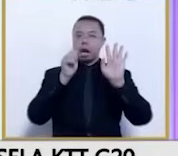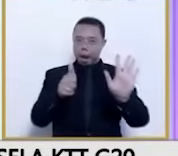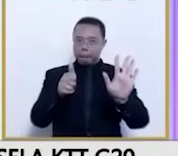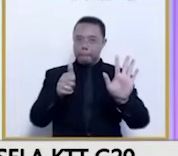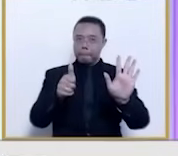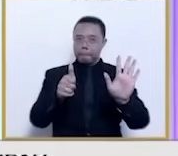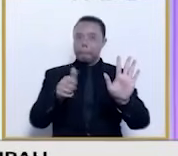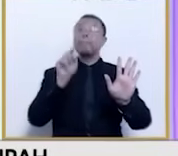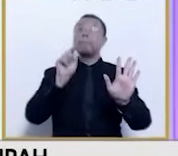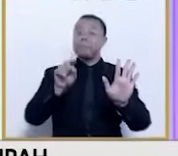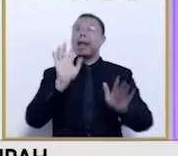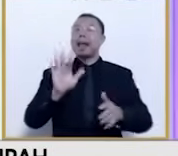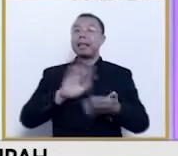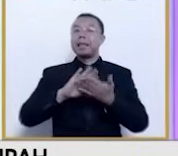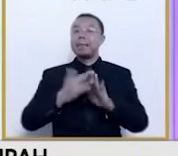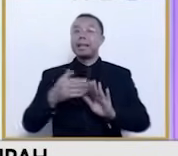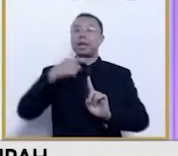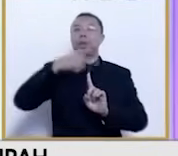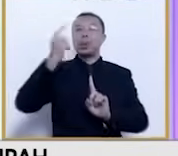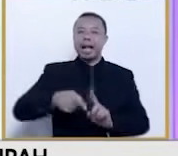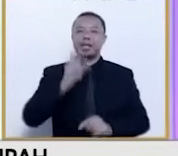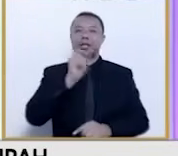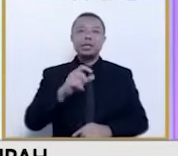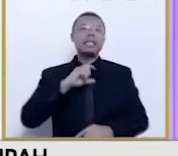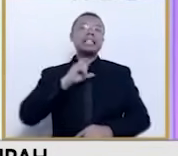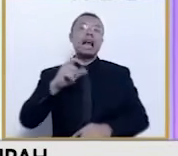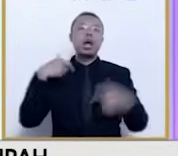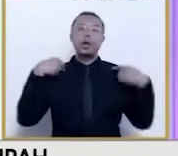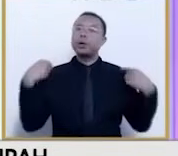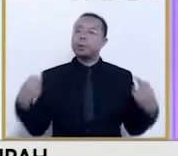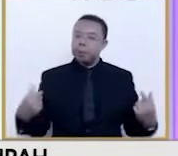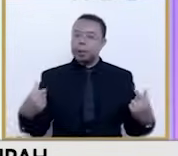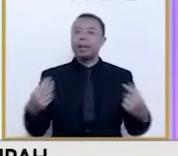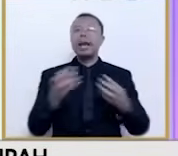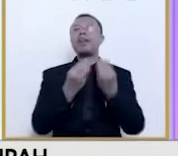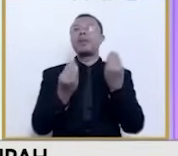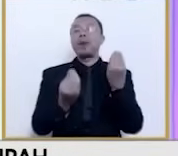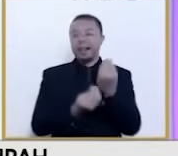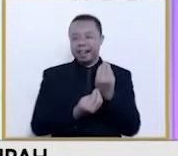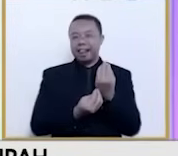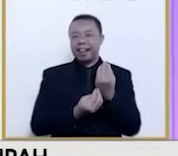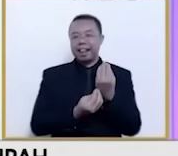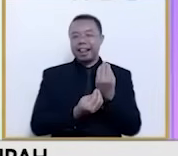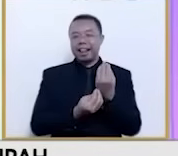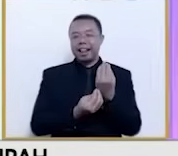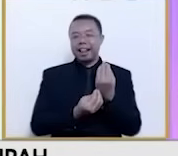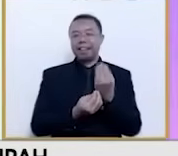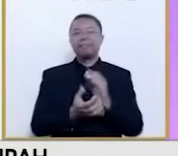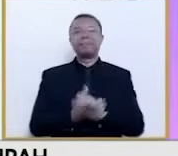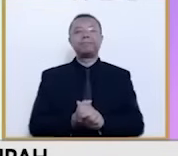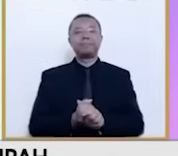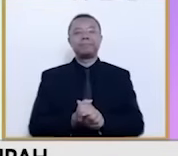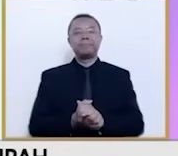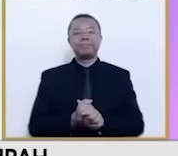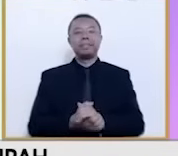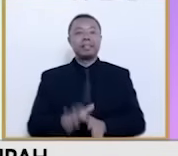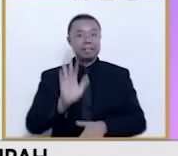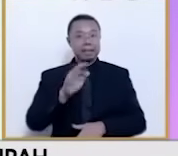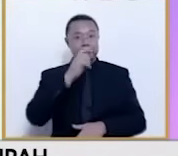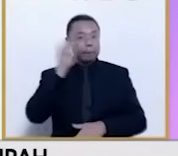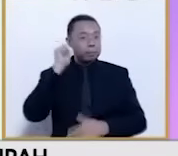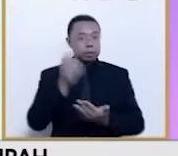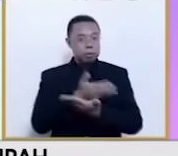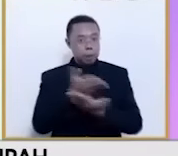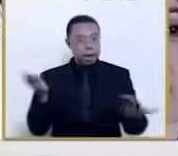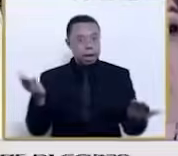menjadi PR ya, bagi paslon gubernur dan calon gubernur yang akan terpilih. Bapak Ibu hadirin